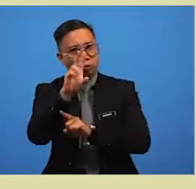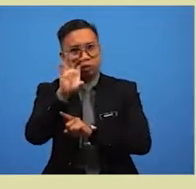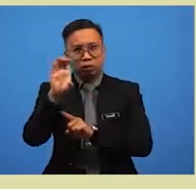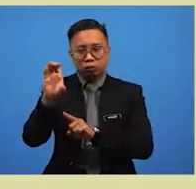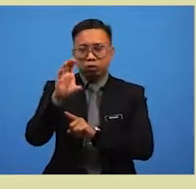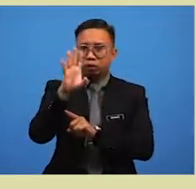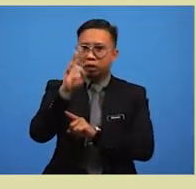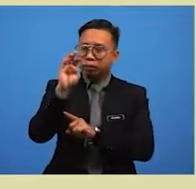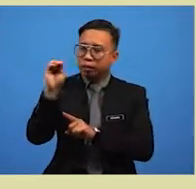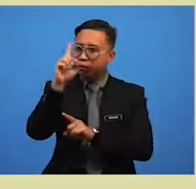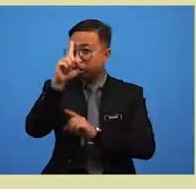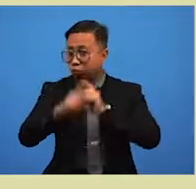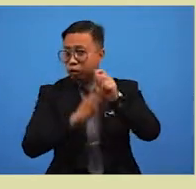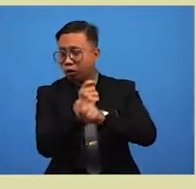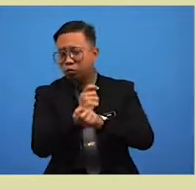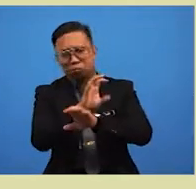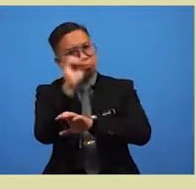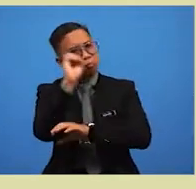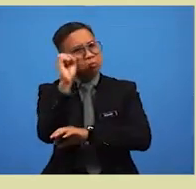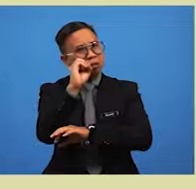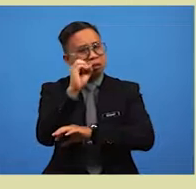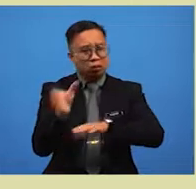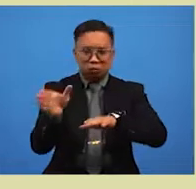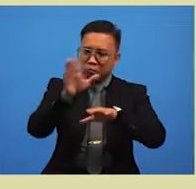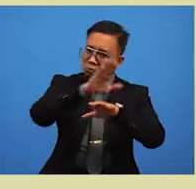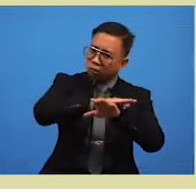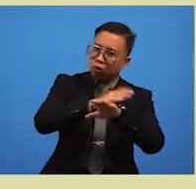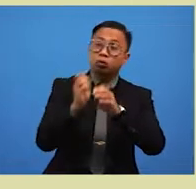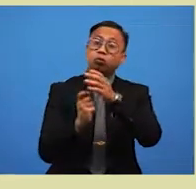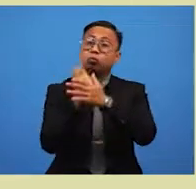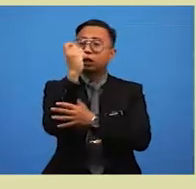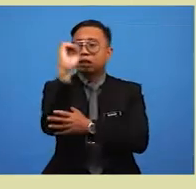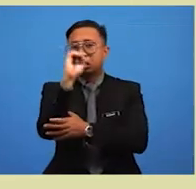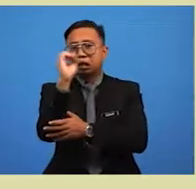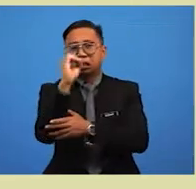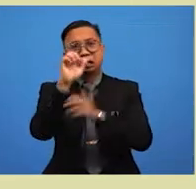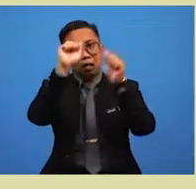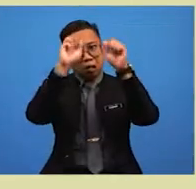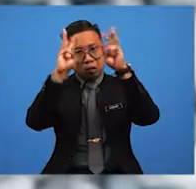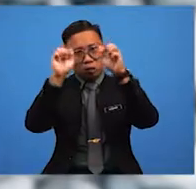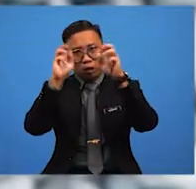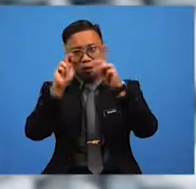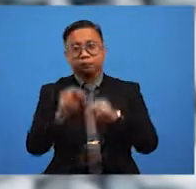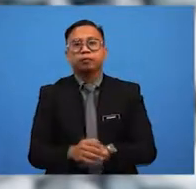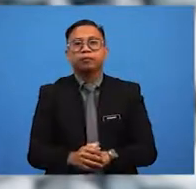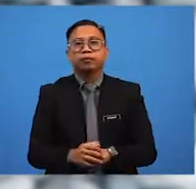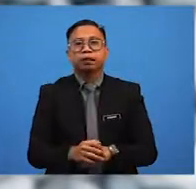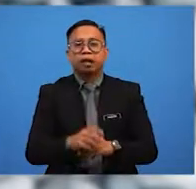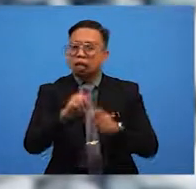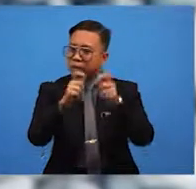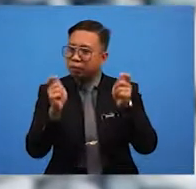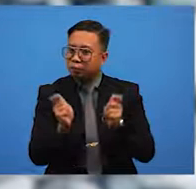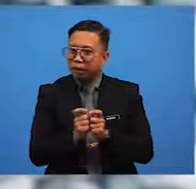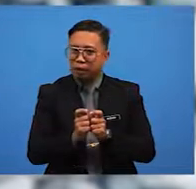250 mm setahun, tidak ada letupan tumbuhan, tidak ada letupan awan. Kawasan yang